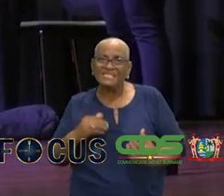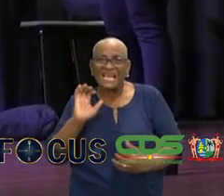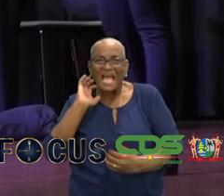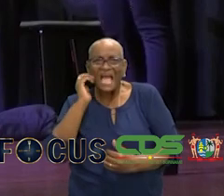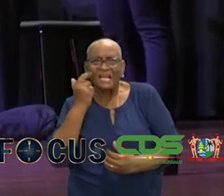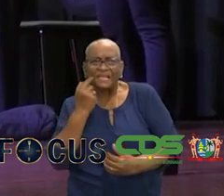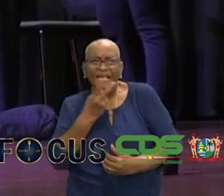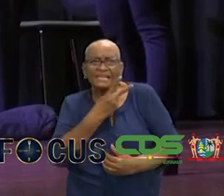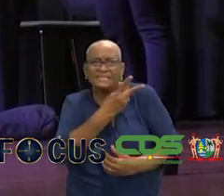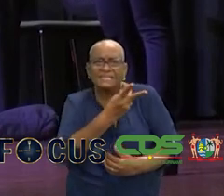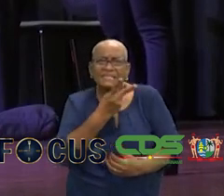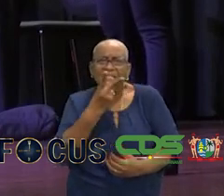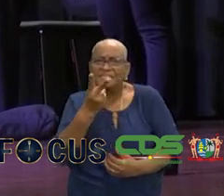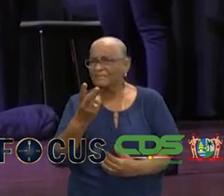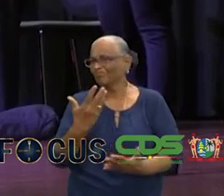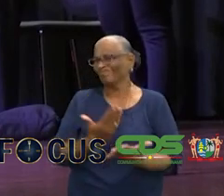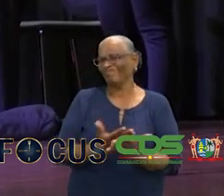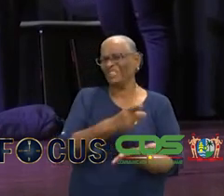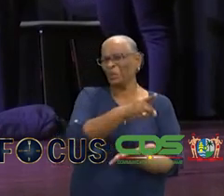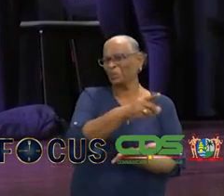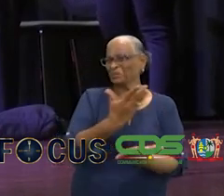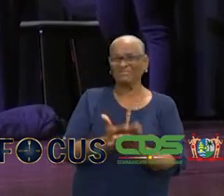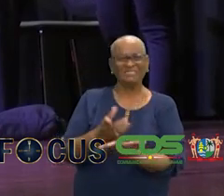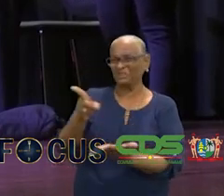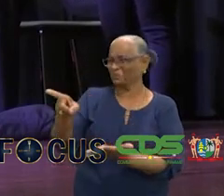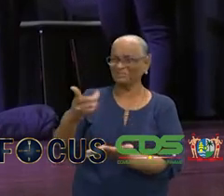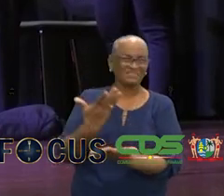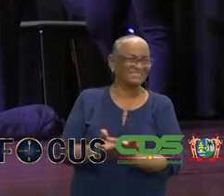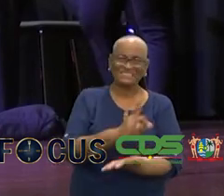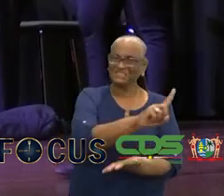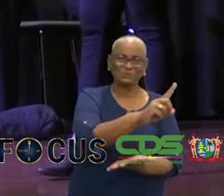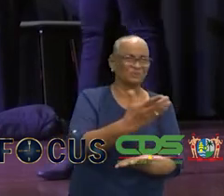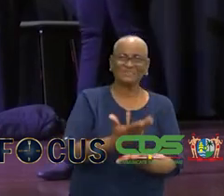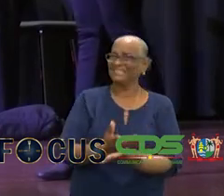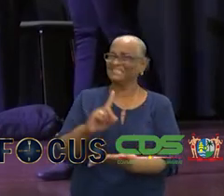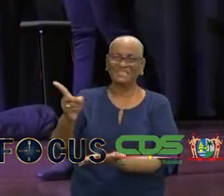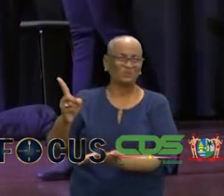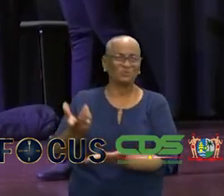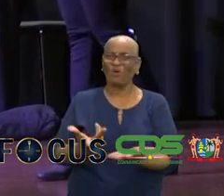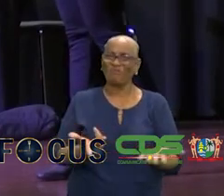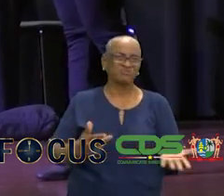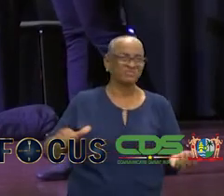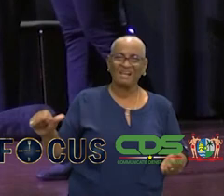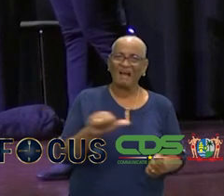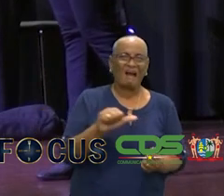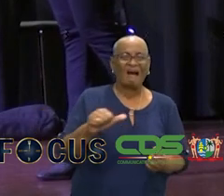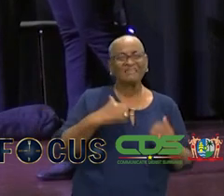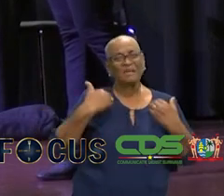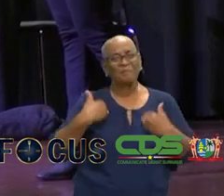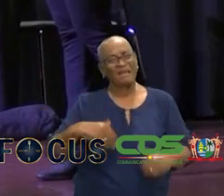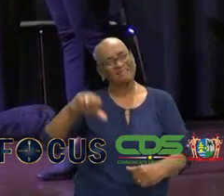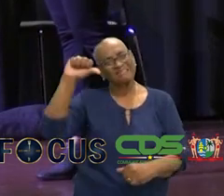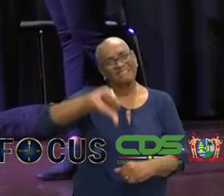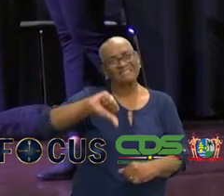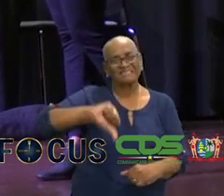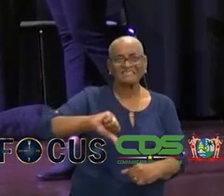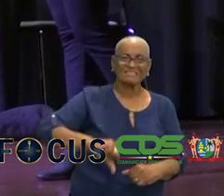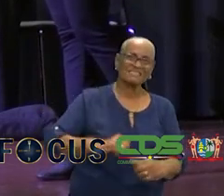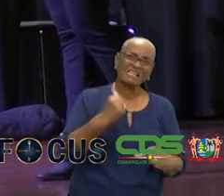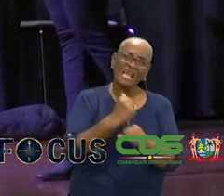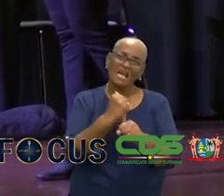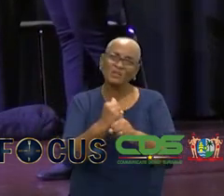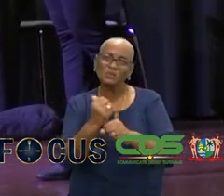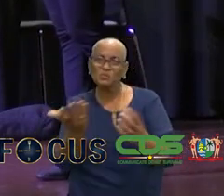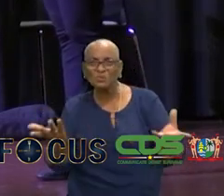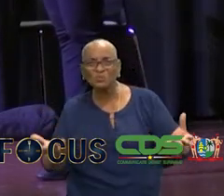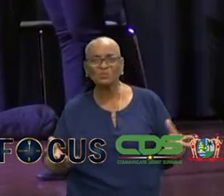eigenlijk weer op gang te brengen. En er is ook aangegeven dat er eenmaal 24 uur melding gegeven kan worden. Is het zo